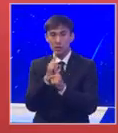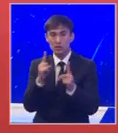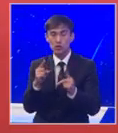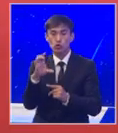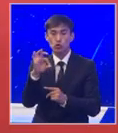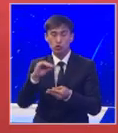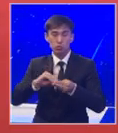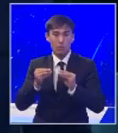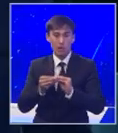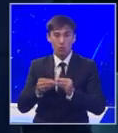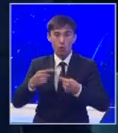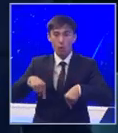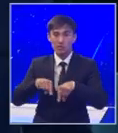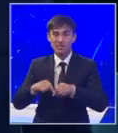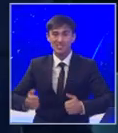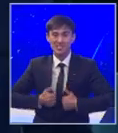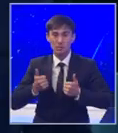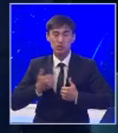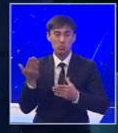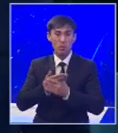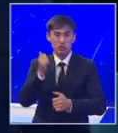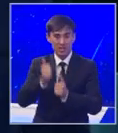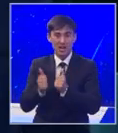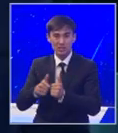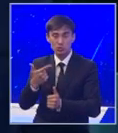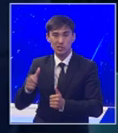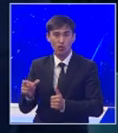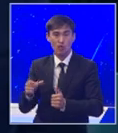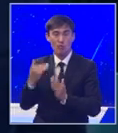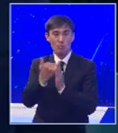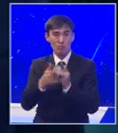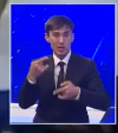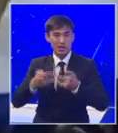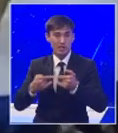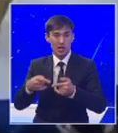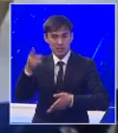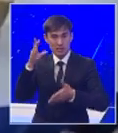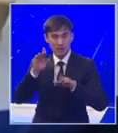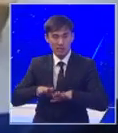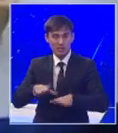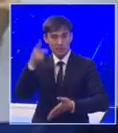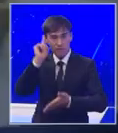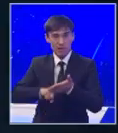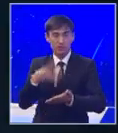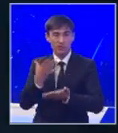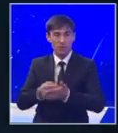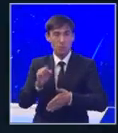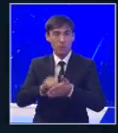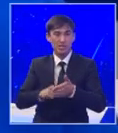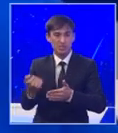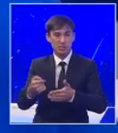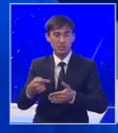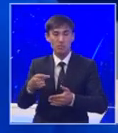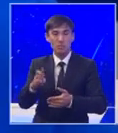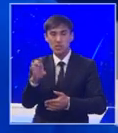социальной проблемы общества но и стремился помочь каждому из героев передач оставаться верным своим принципам на экране и за кадром беседу